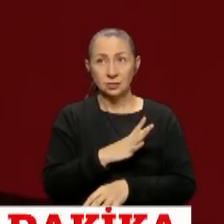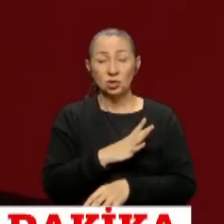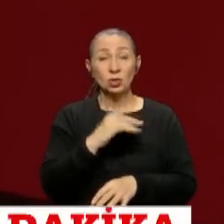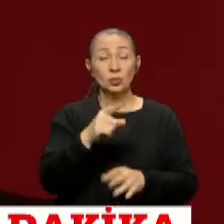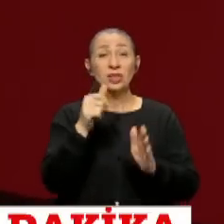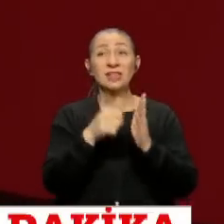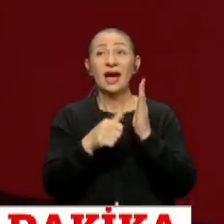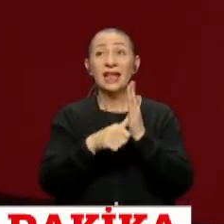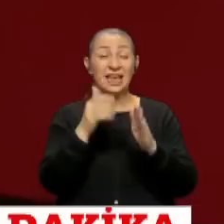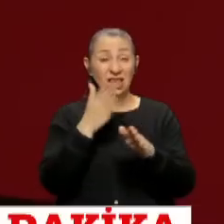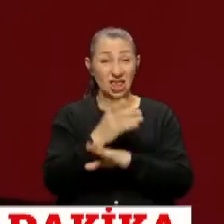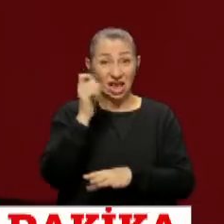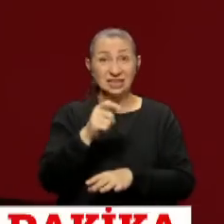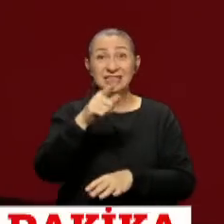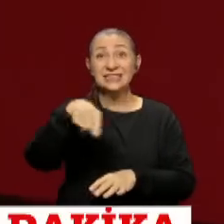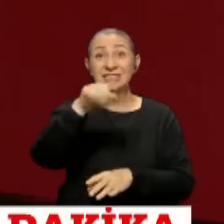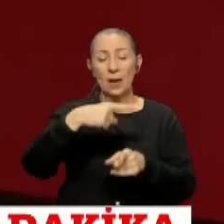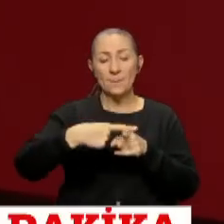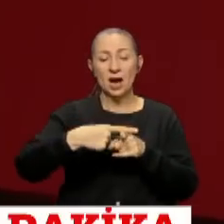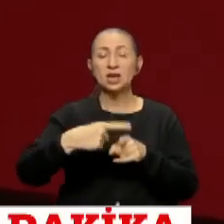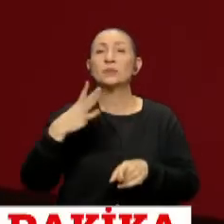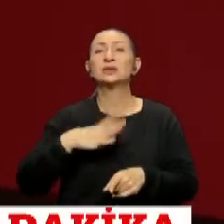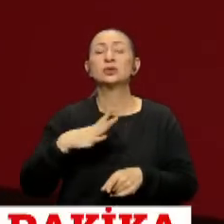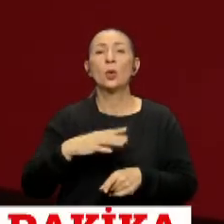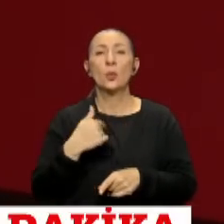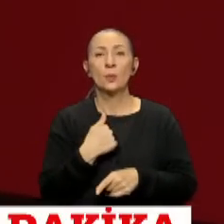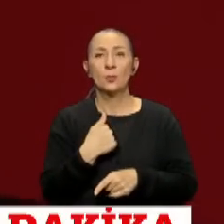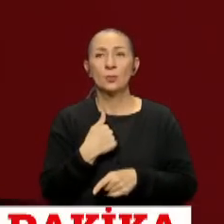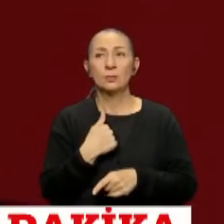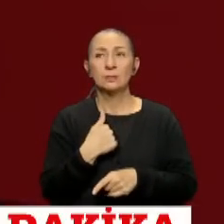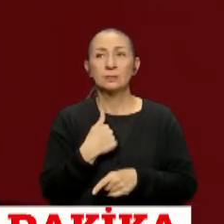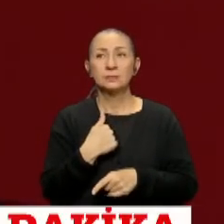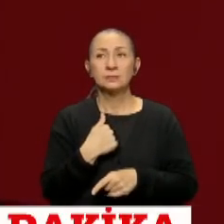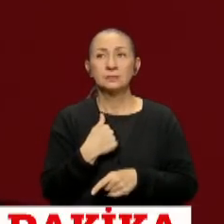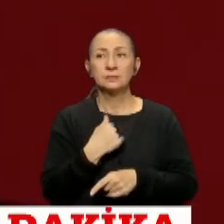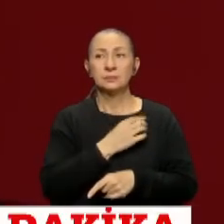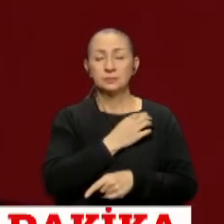Bu tarihi gerçeği sizinle paylaşmak istiyorum.